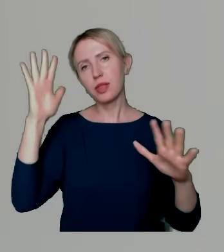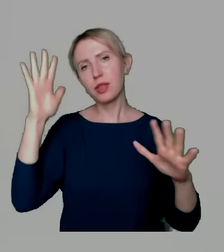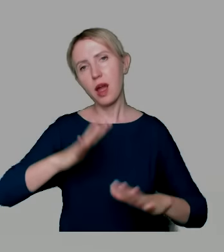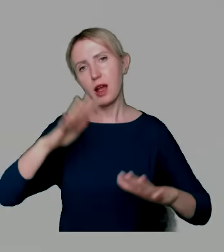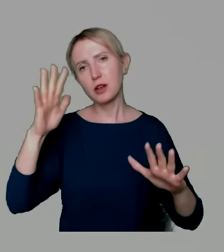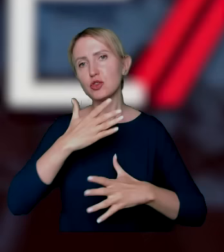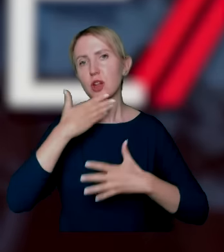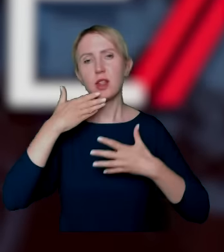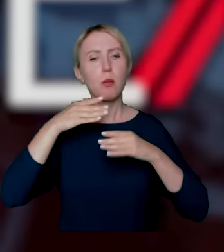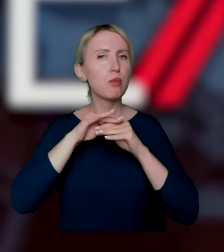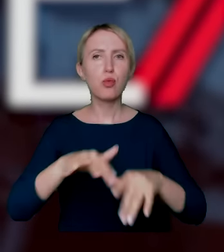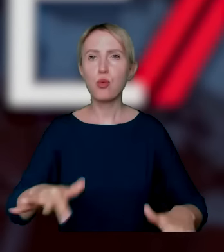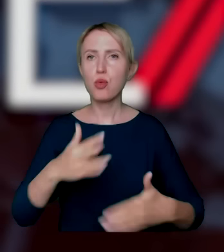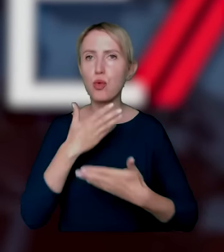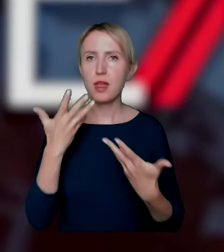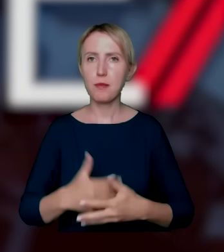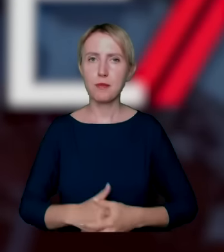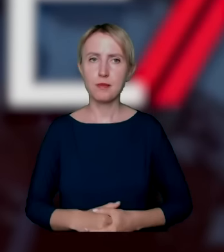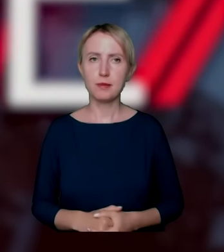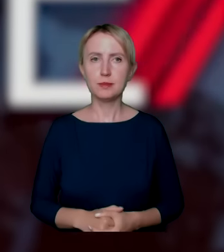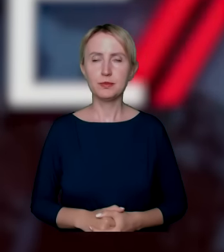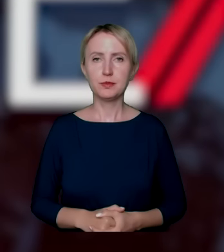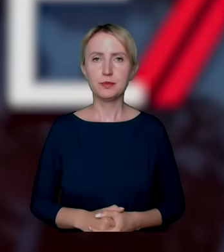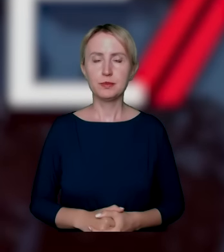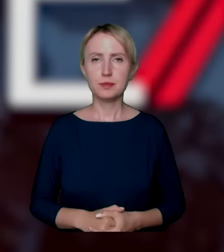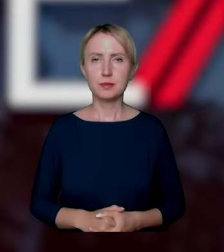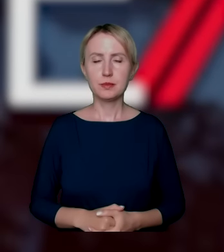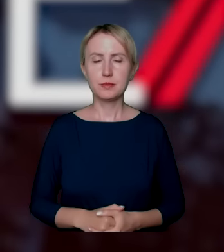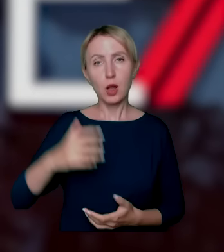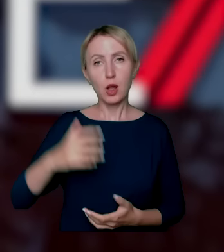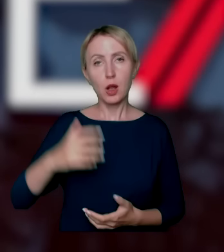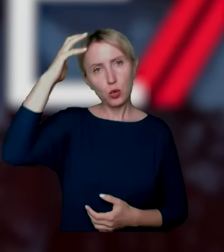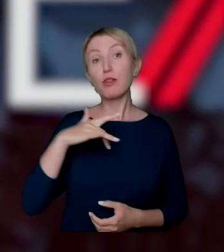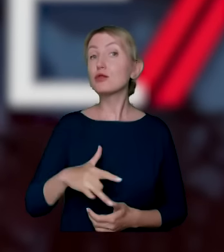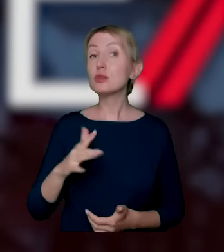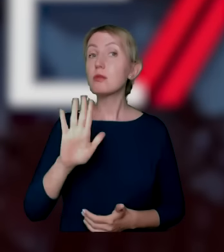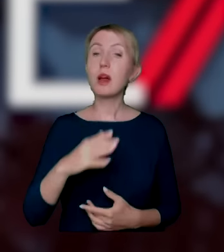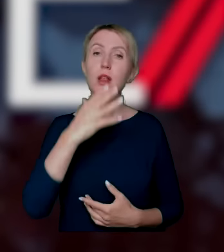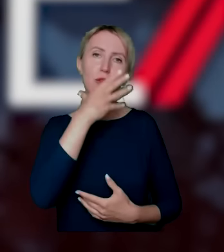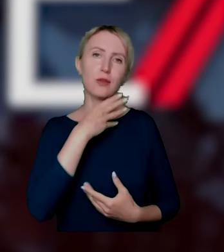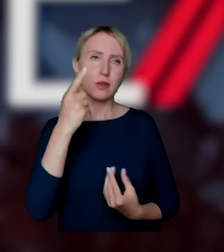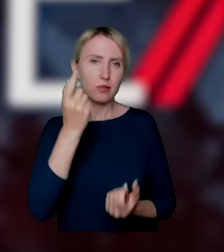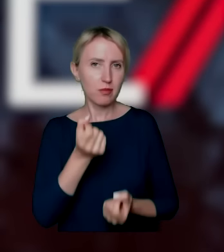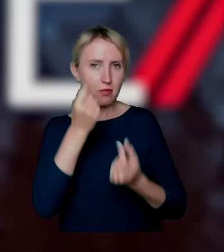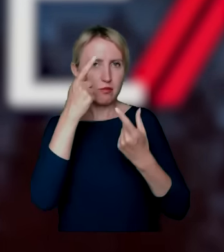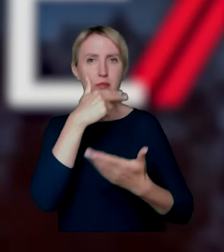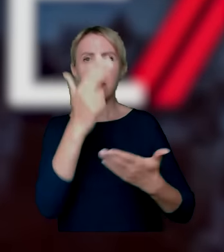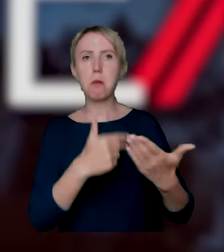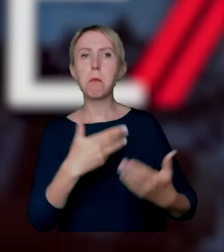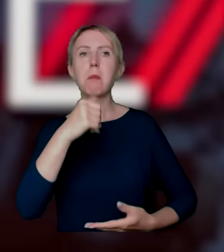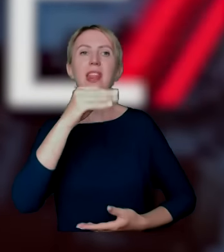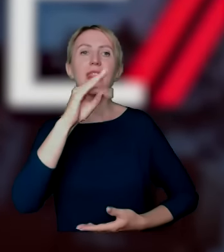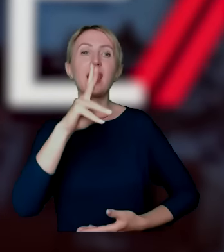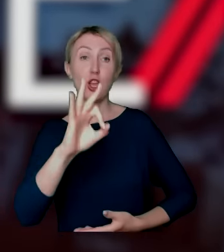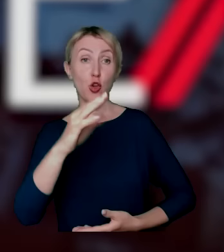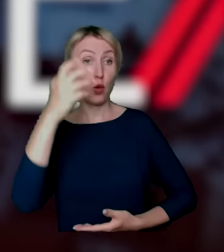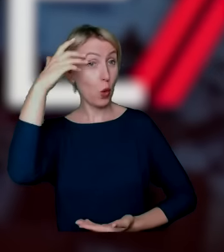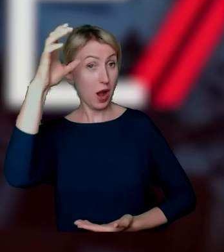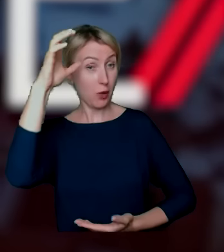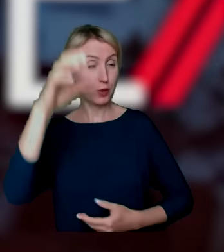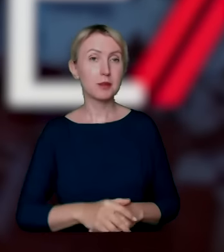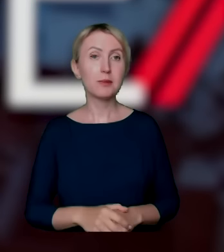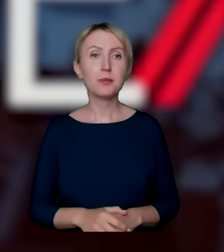ujść. Królowie książęta mają dla nas twarze, jakie wymyślił i namalował Jan Matejko. Zawarł je w swoim poczcie władców